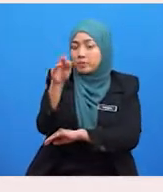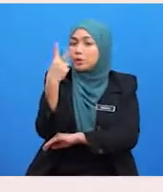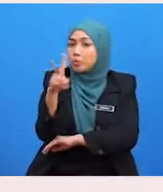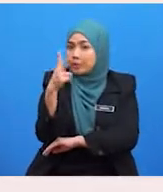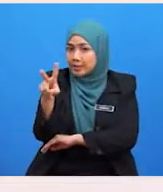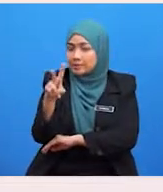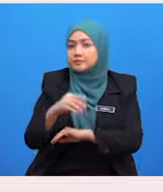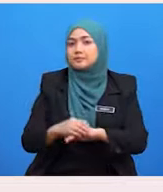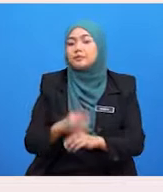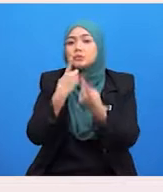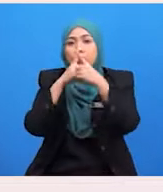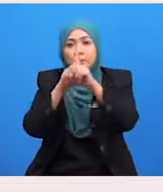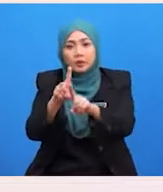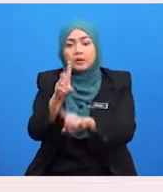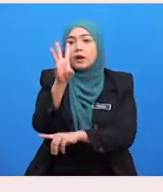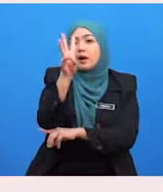ialah